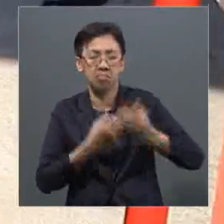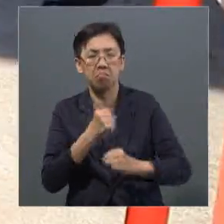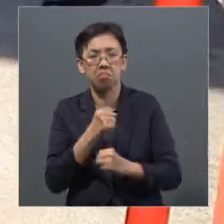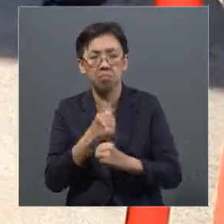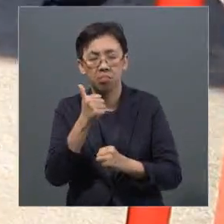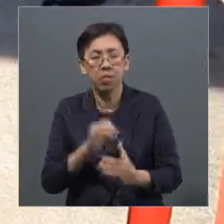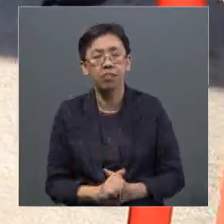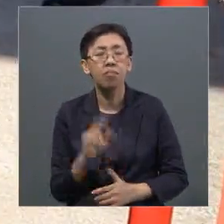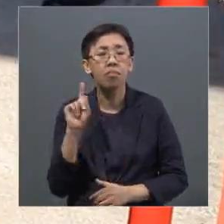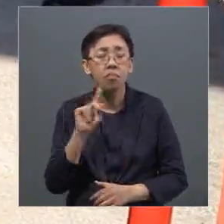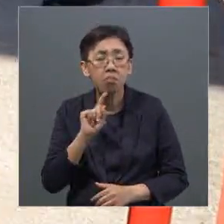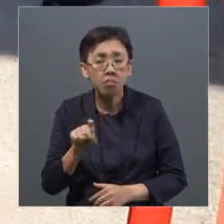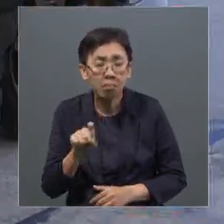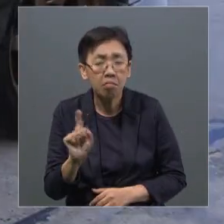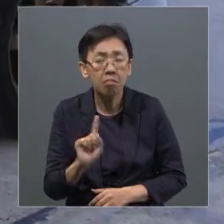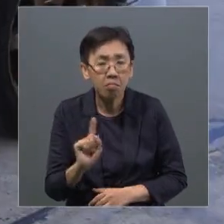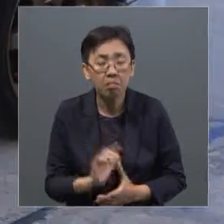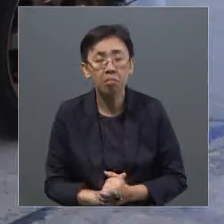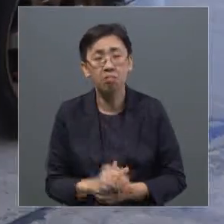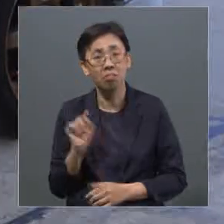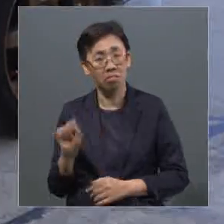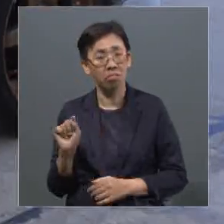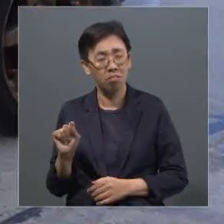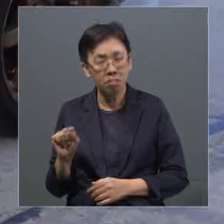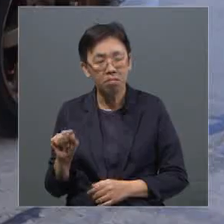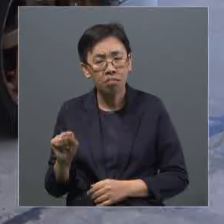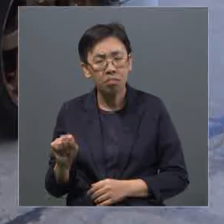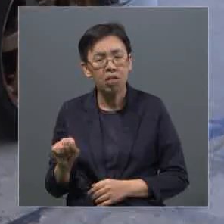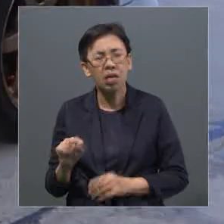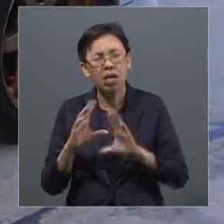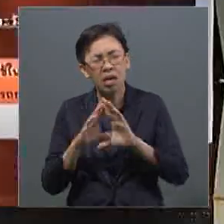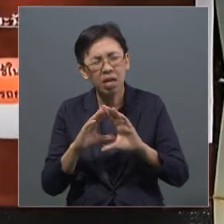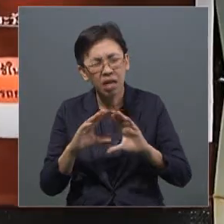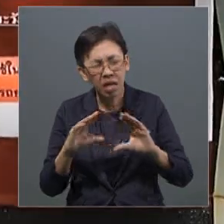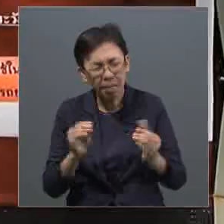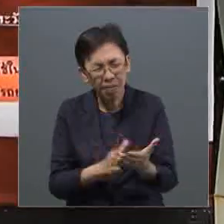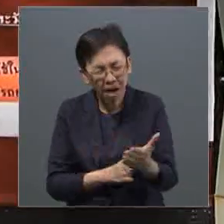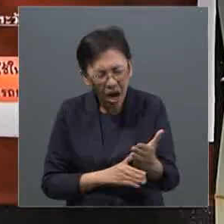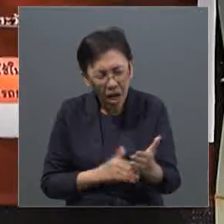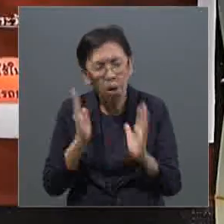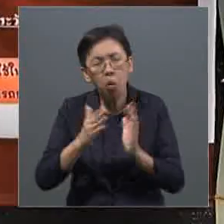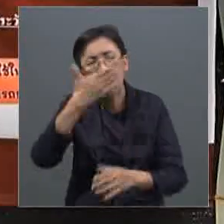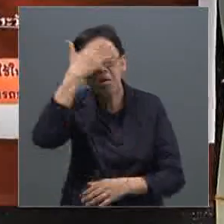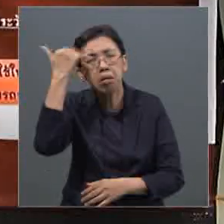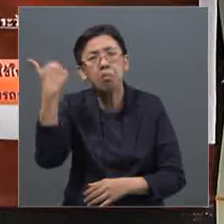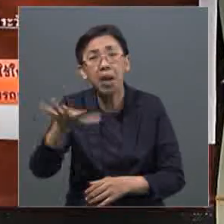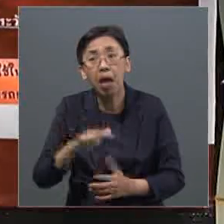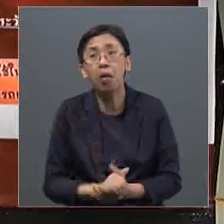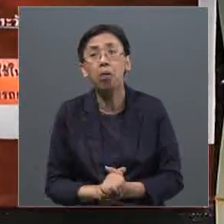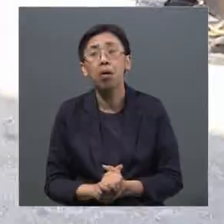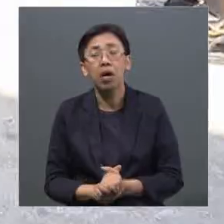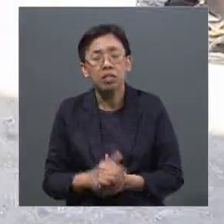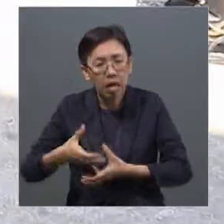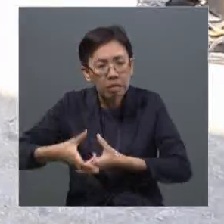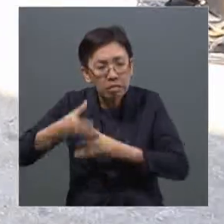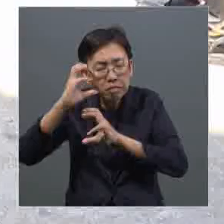สื่อข่าวก็ถามถึงข้อสังเกตที่ว่าเอ๊ะคดีนี้เนี่ยจริงๆมันก็ทิ้งร้างจนจนเอาจริงๆคนเกือบจะลืมไปแล้วอ่ะแต่กลับมีการรื้อ